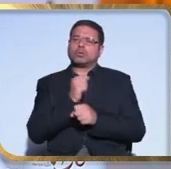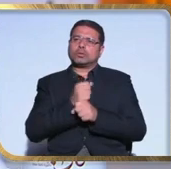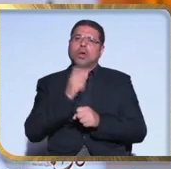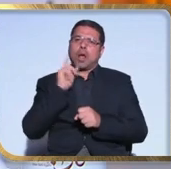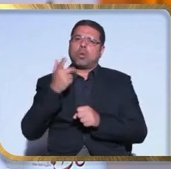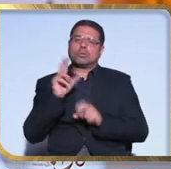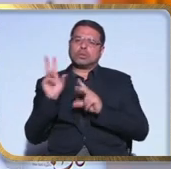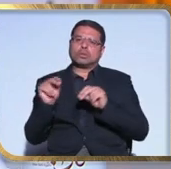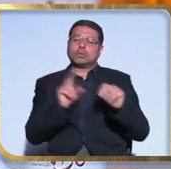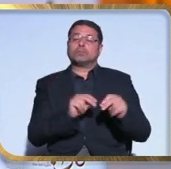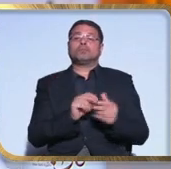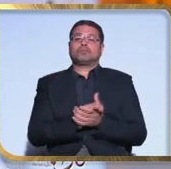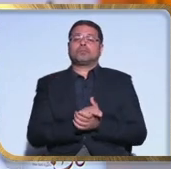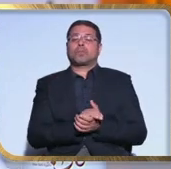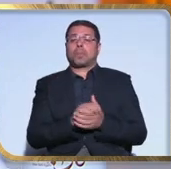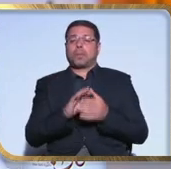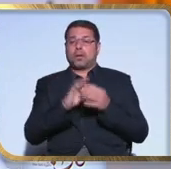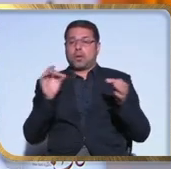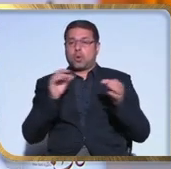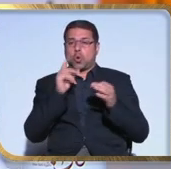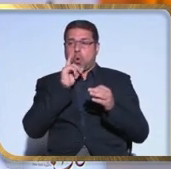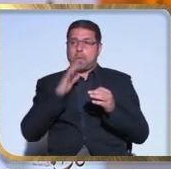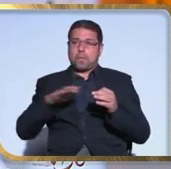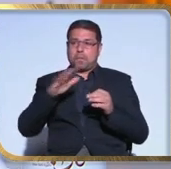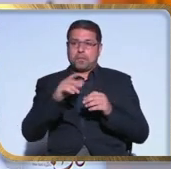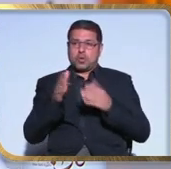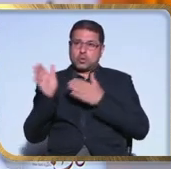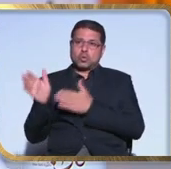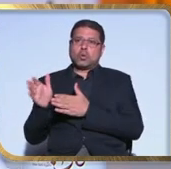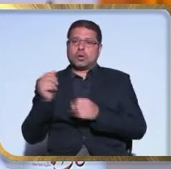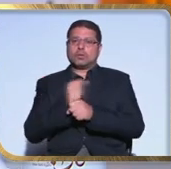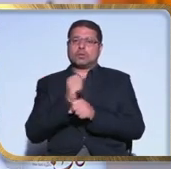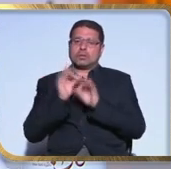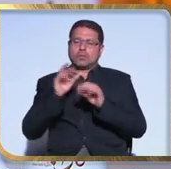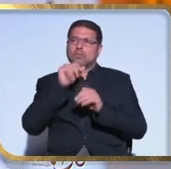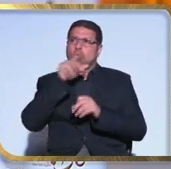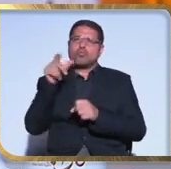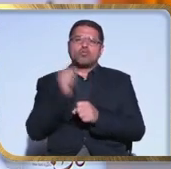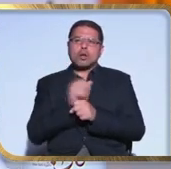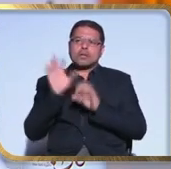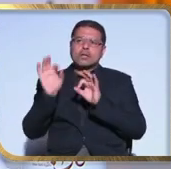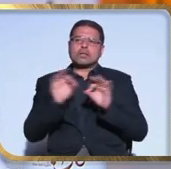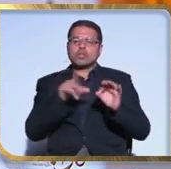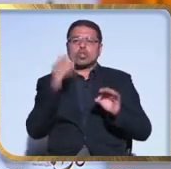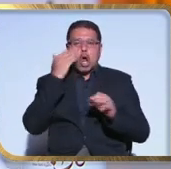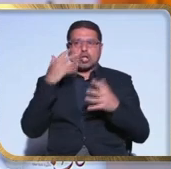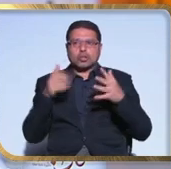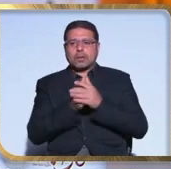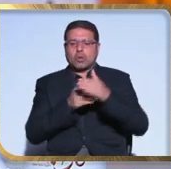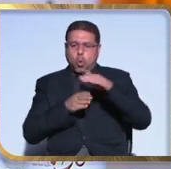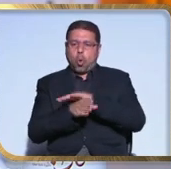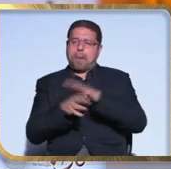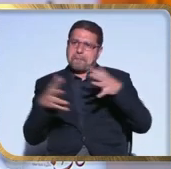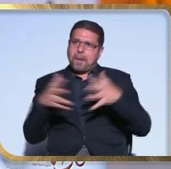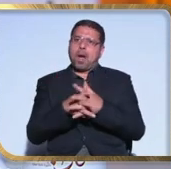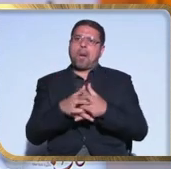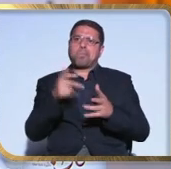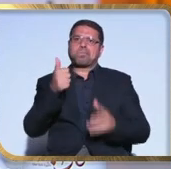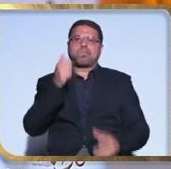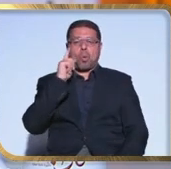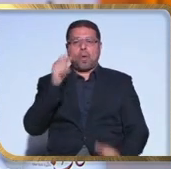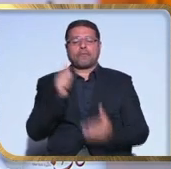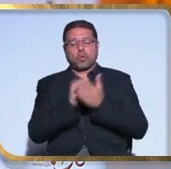تقريريه فاغلب روايات امهات المؤمنين في السنه الفعليه هي افعال النبي ليه لانهم عايشين معاه في قلب البيت في هذه